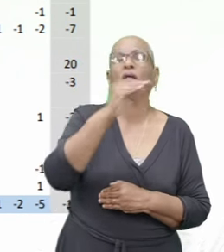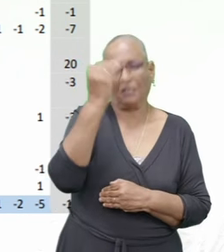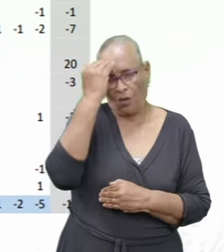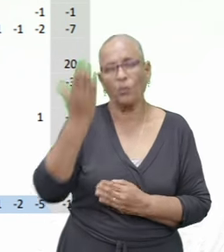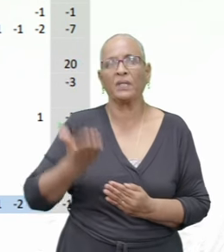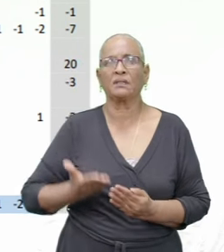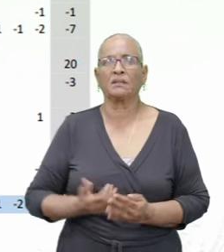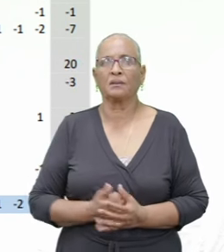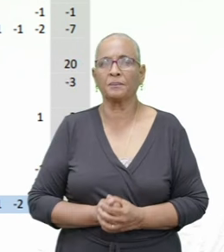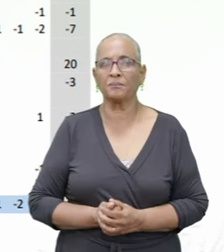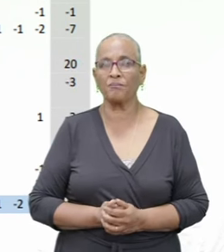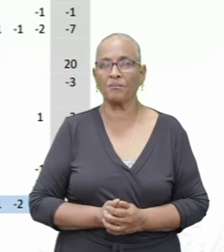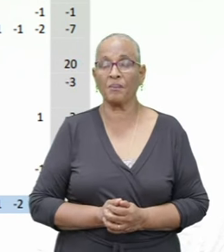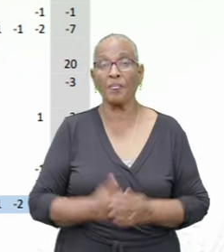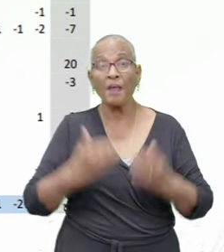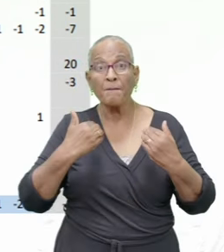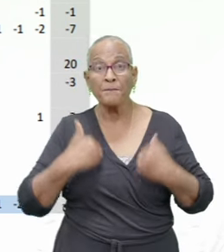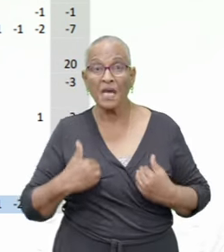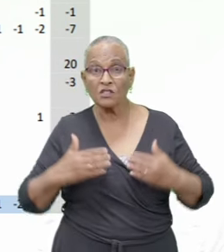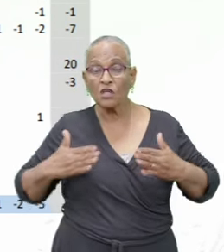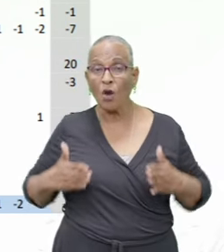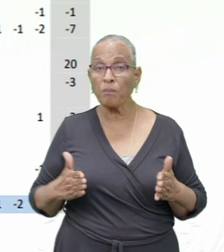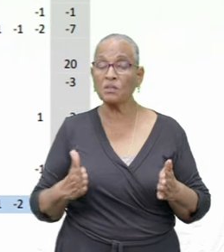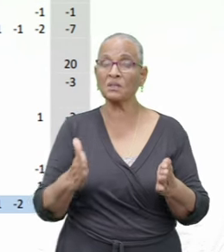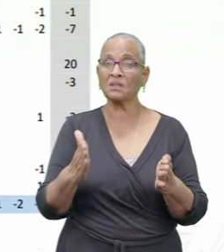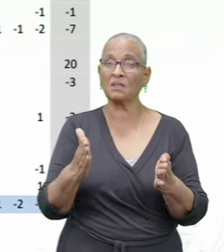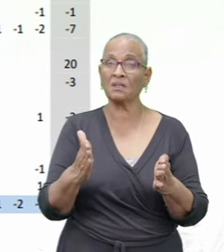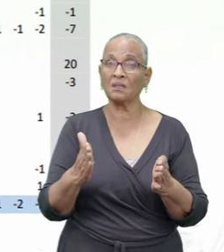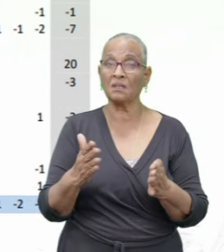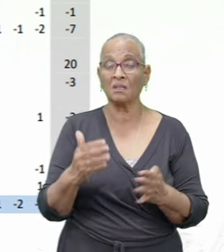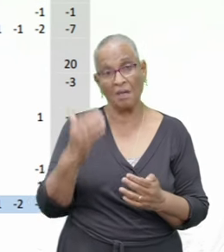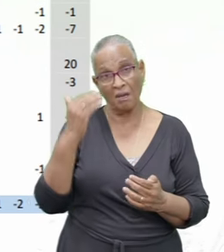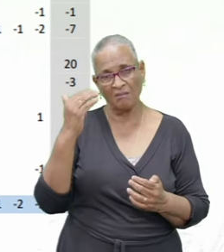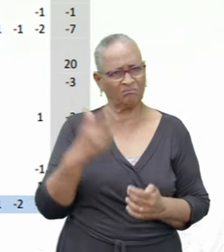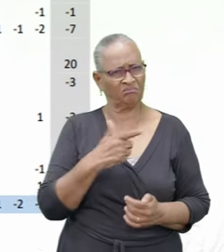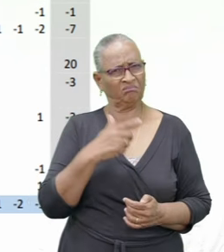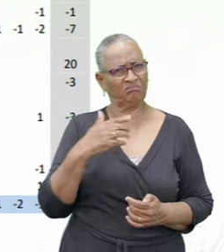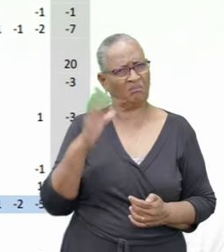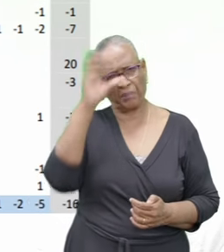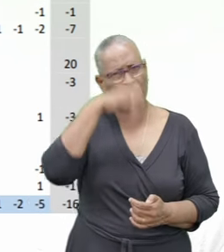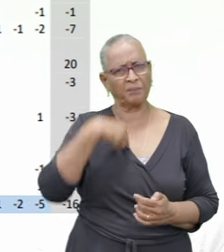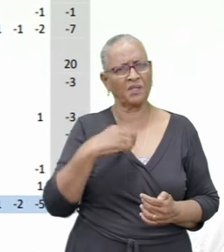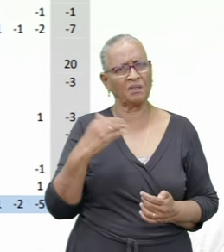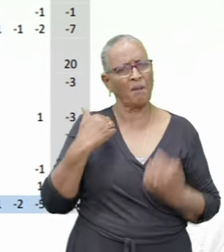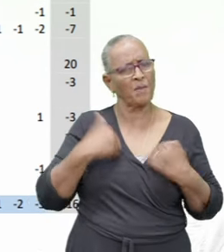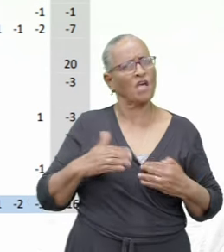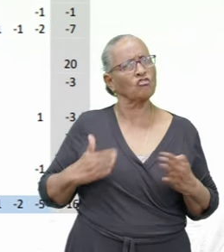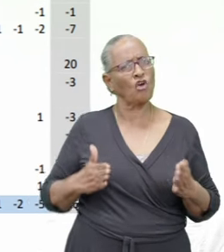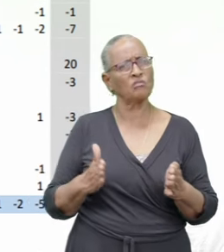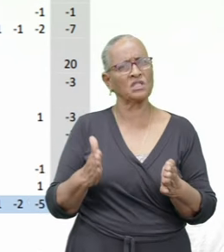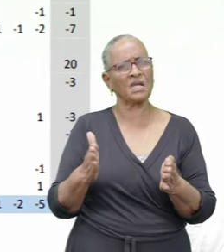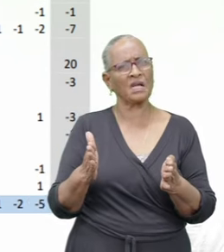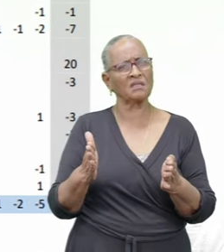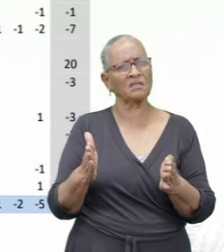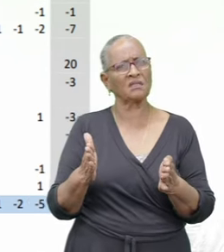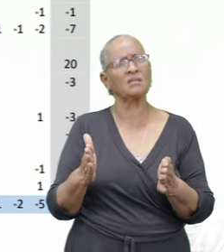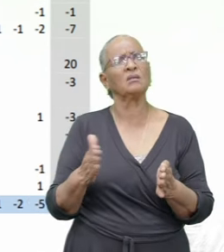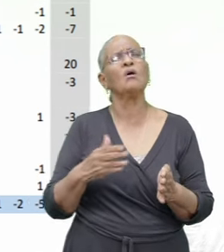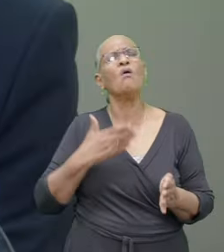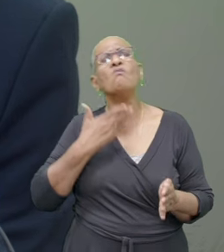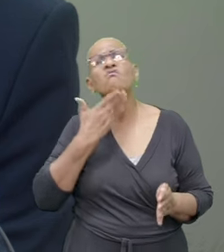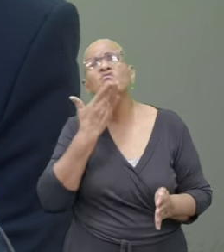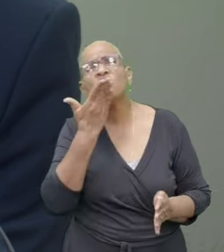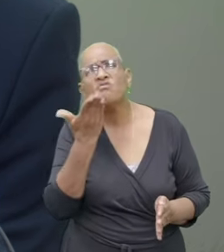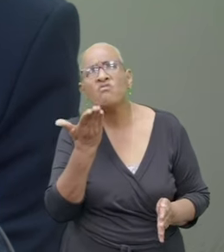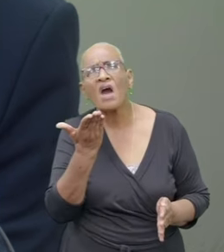zegt dat de mensen op straat zijn. Ik snap die vraag niet helemaal. Maar u moet misschien goed vragen, waarom